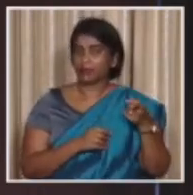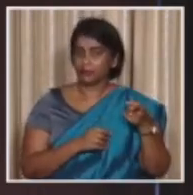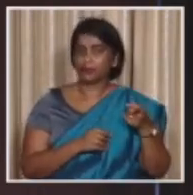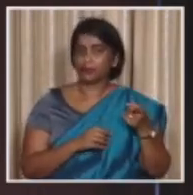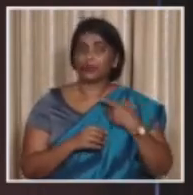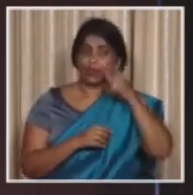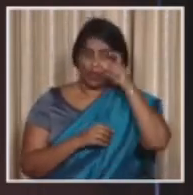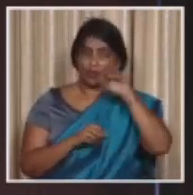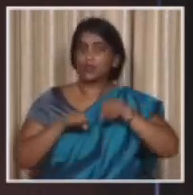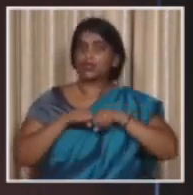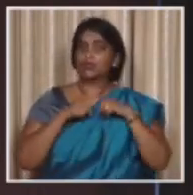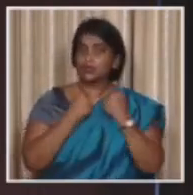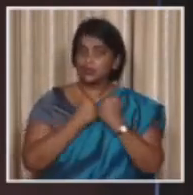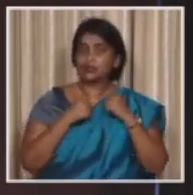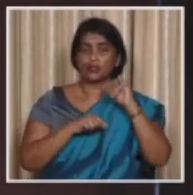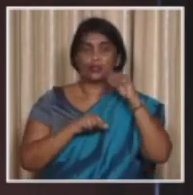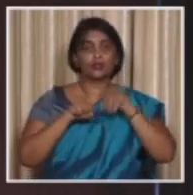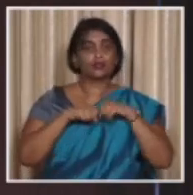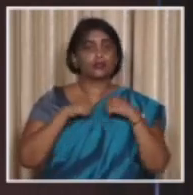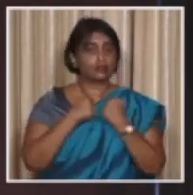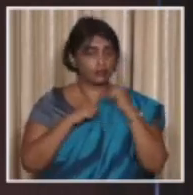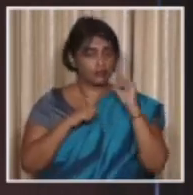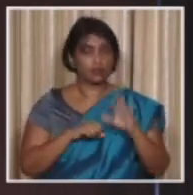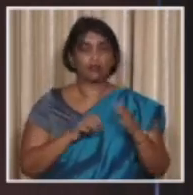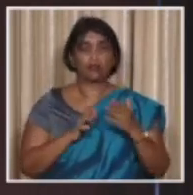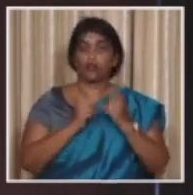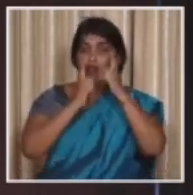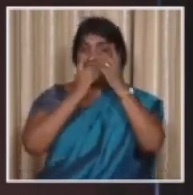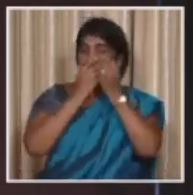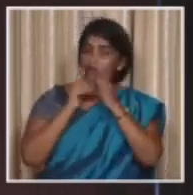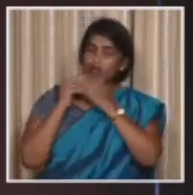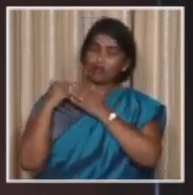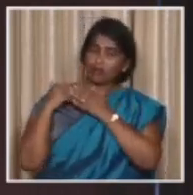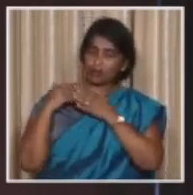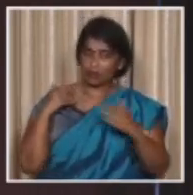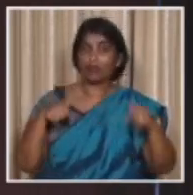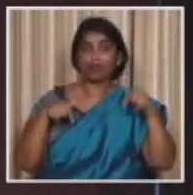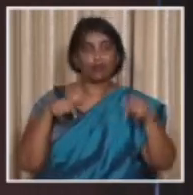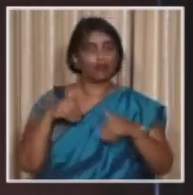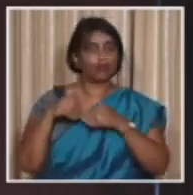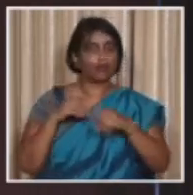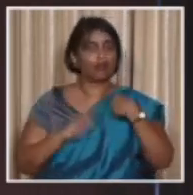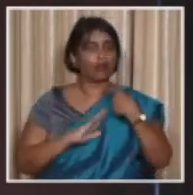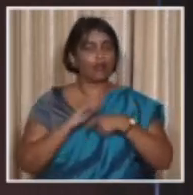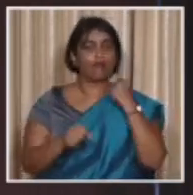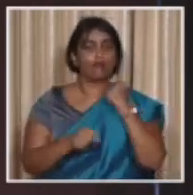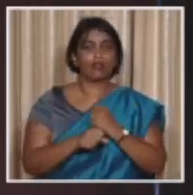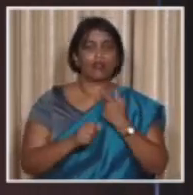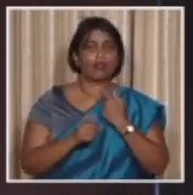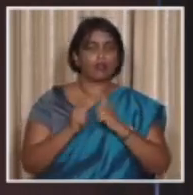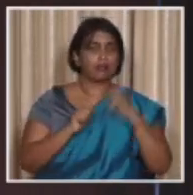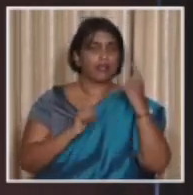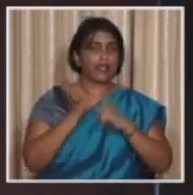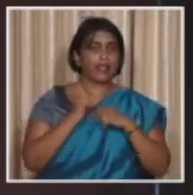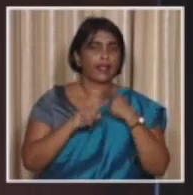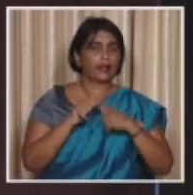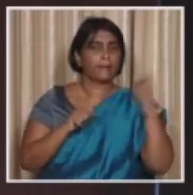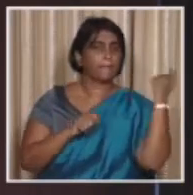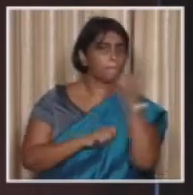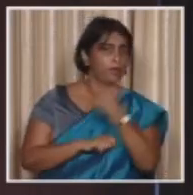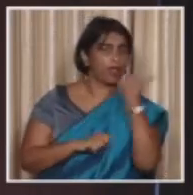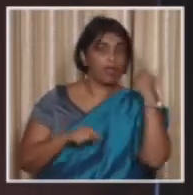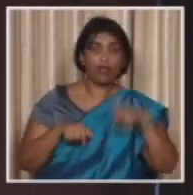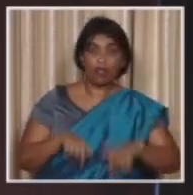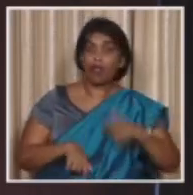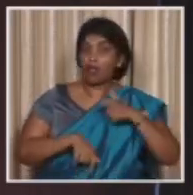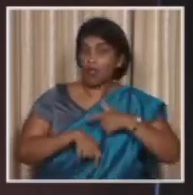හොයන්න ඕන මේ සමාගම් සමහර සමාගම් තියෙනවා පටන් ගත්ත දා ඉඳලා අද වෙනකන් ලංකා ආණ්ඩුවට 7% ගෙවලා නැහැ. ඉතින් මේ අමාරු